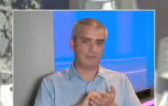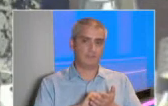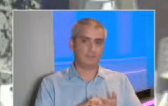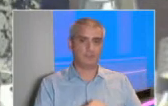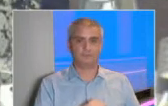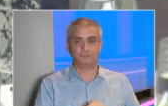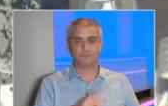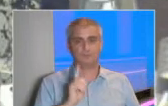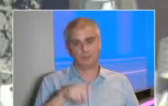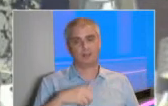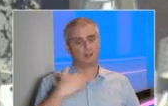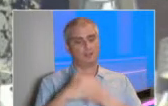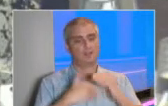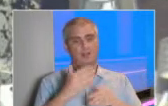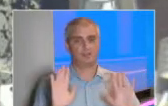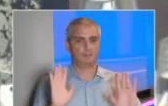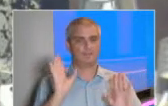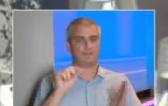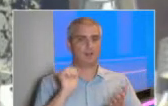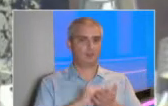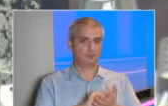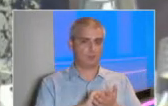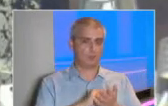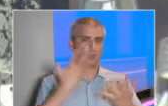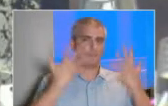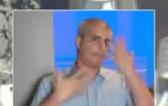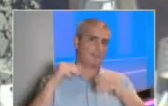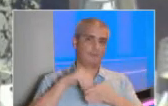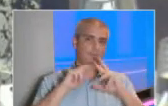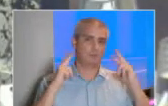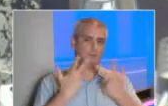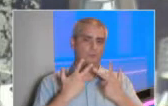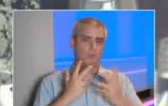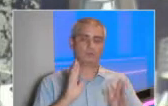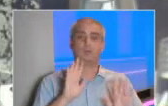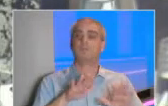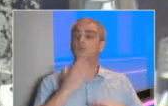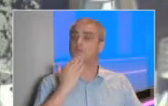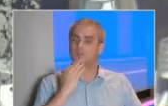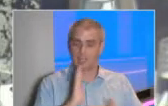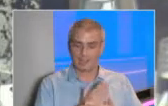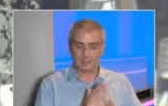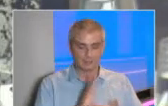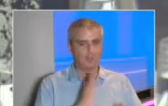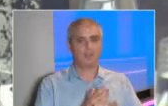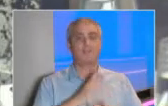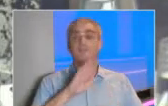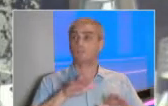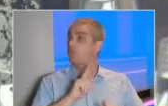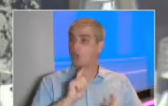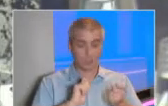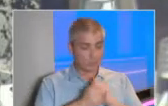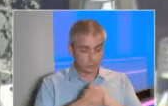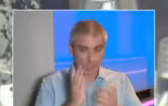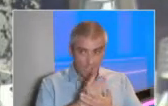על חשבון היציבות של התהליכים ועל חשבון זריעת פאניקה בציבור. תודה. ממשלת ישראל החליטה, וכל עוד הממשלה לא